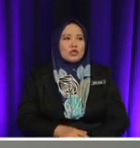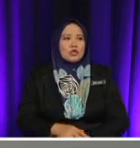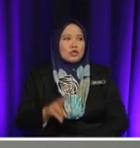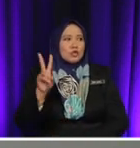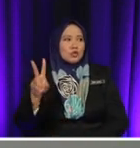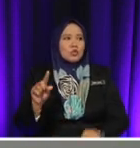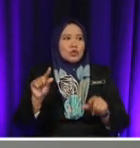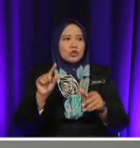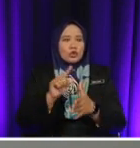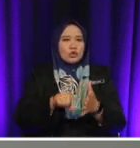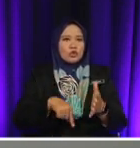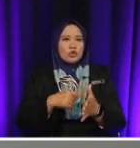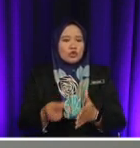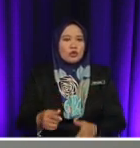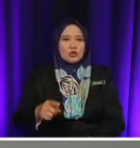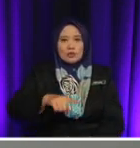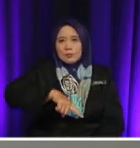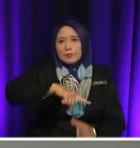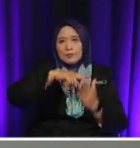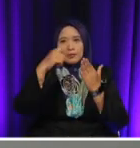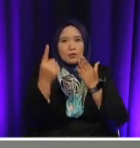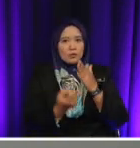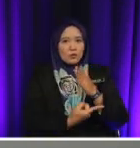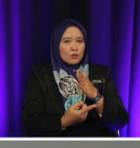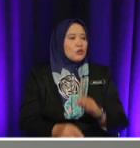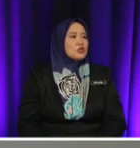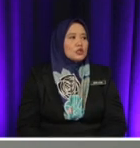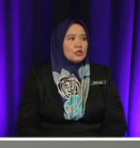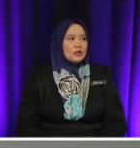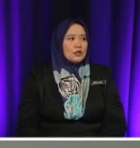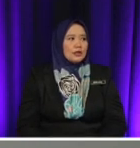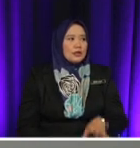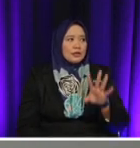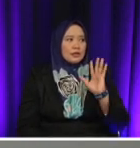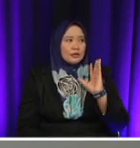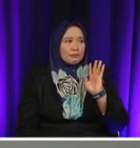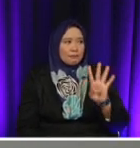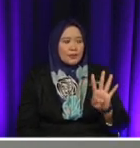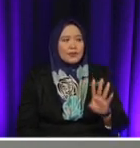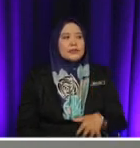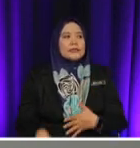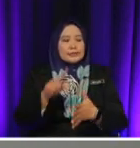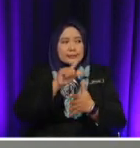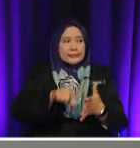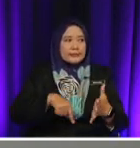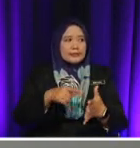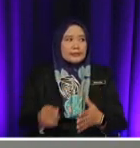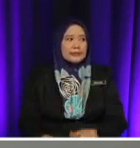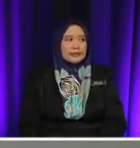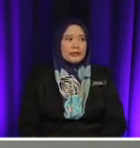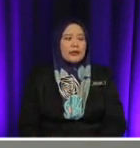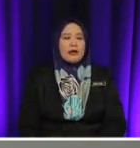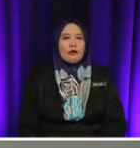oke yang ketiga grafnya bentuk palang bar ataupun his histogram Oke